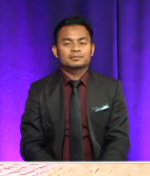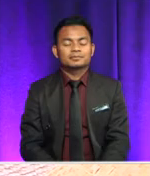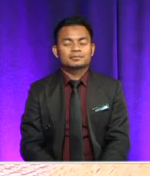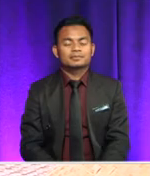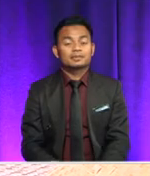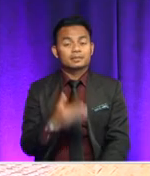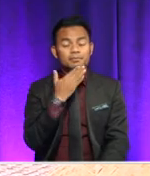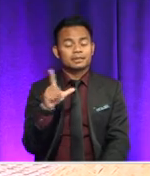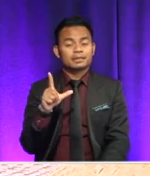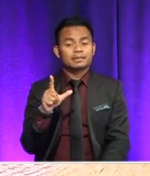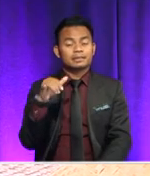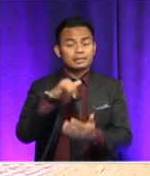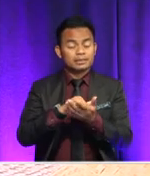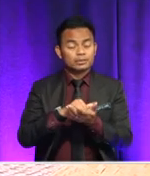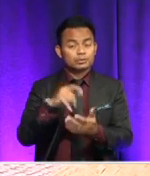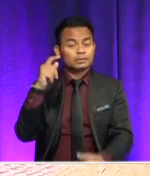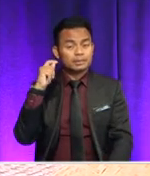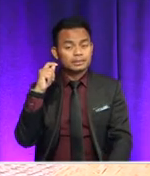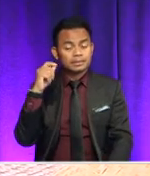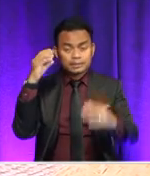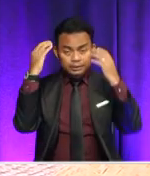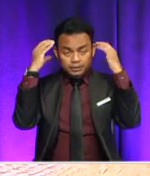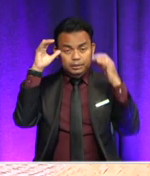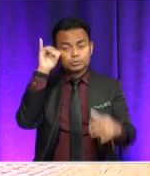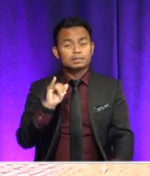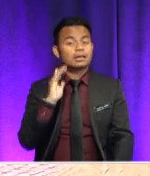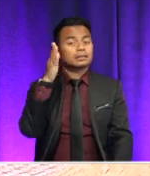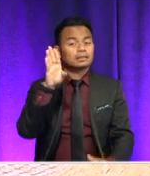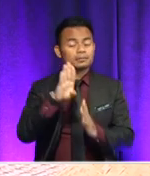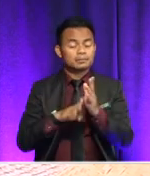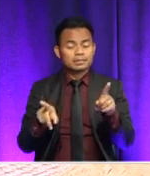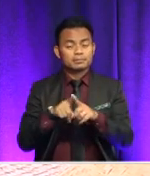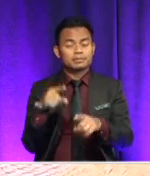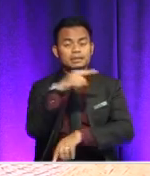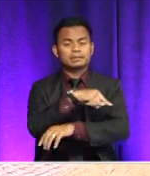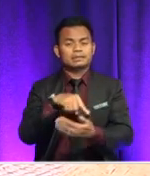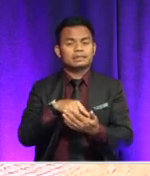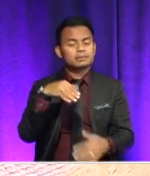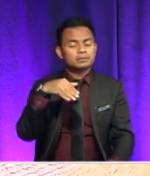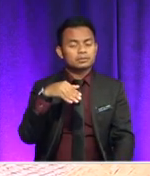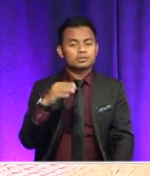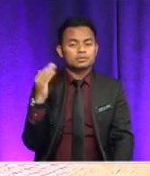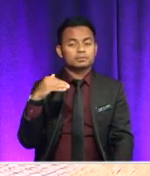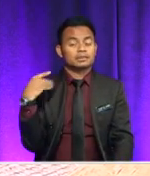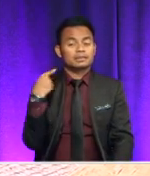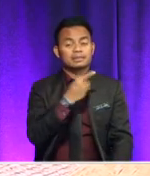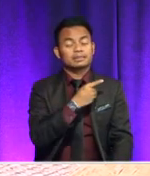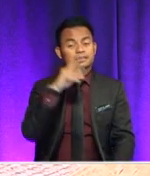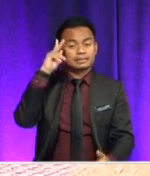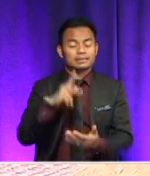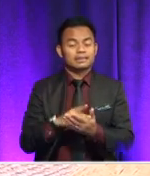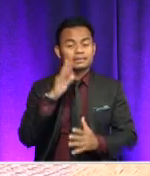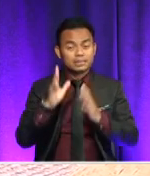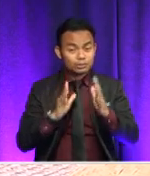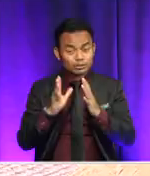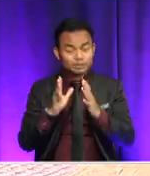itulah dia profil guru yang akan bersama Ivan untuk hari ini tetapi sebelum itu apa kita berkenalan dulu dengan juru basi isyarat yang bersama Ivan hari